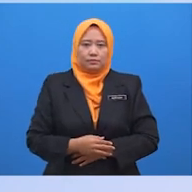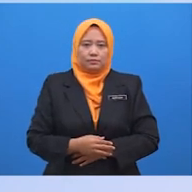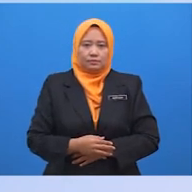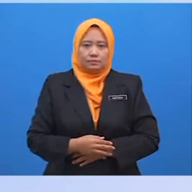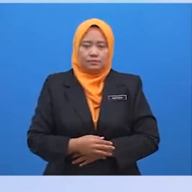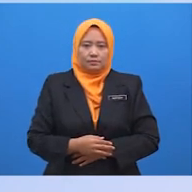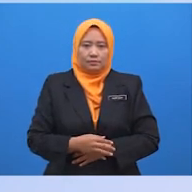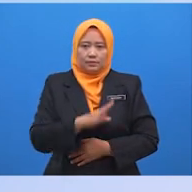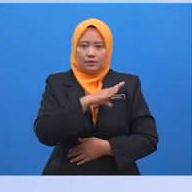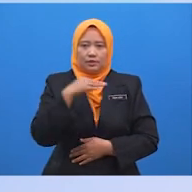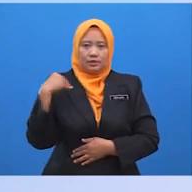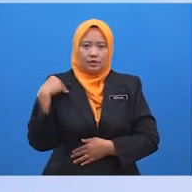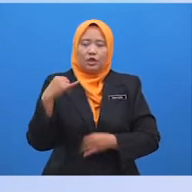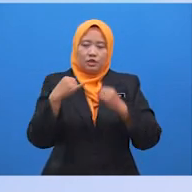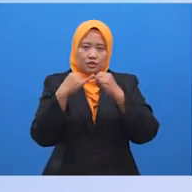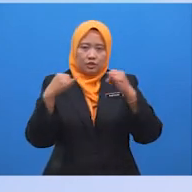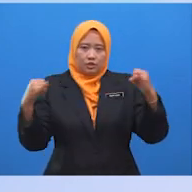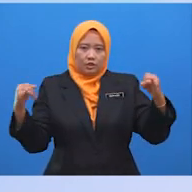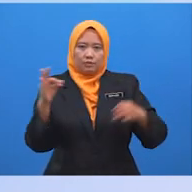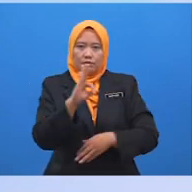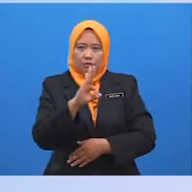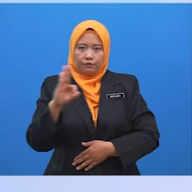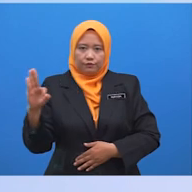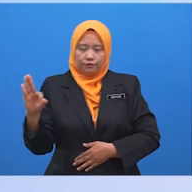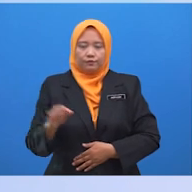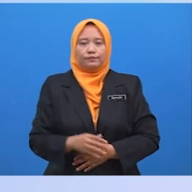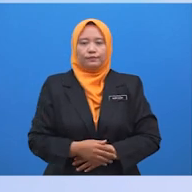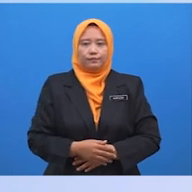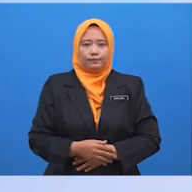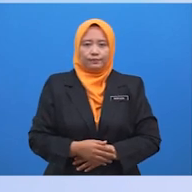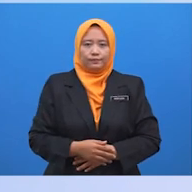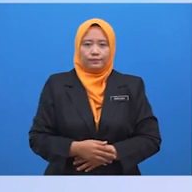B, tentukan kecerunan garis lurus AB.